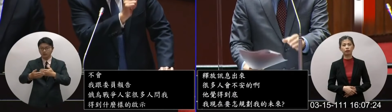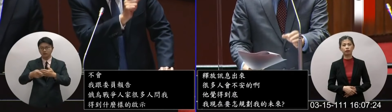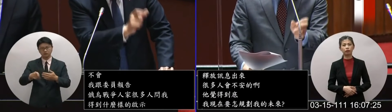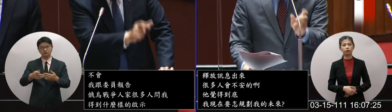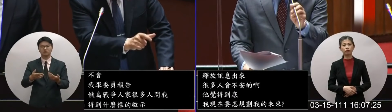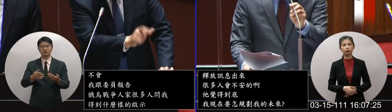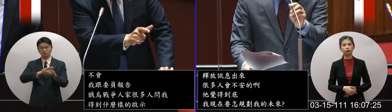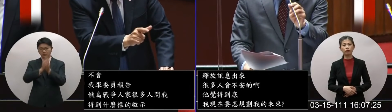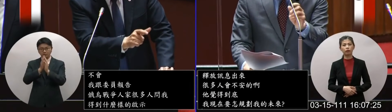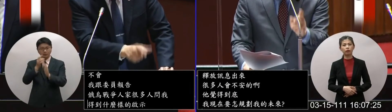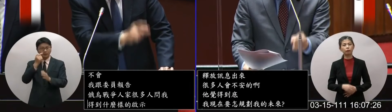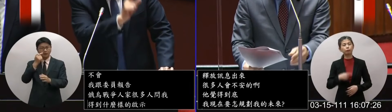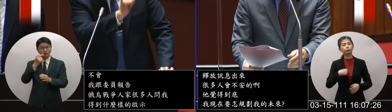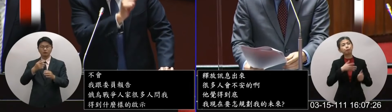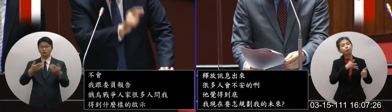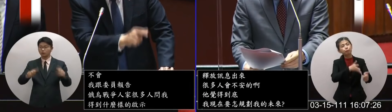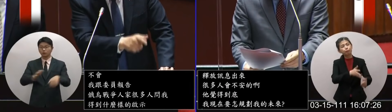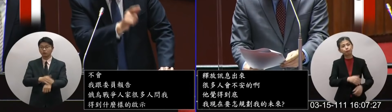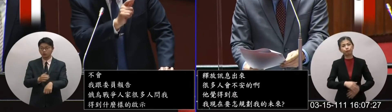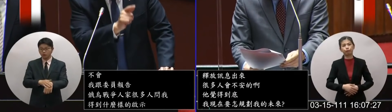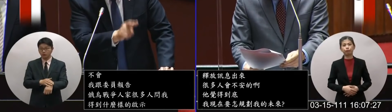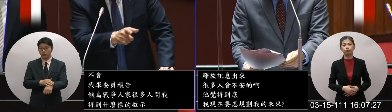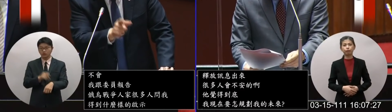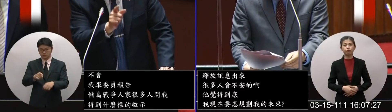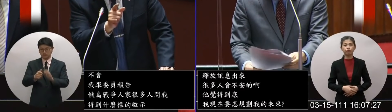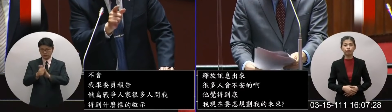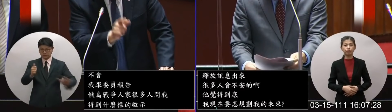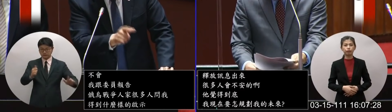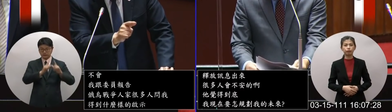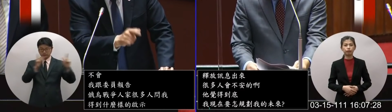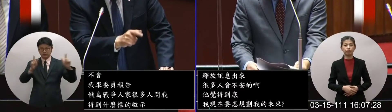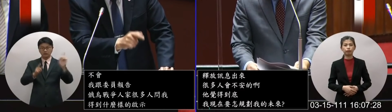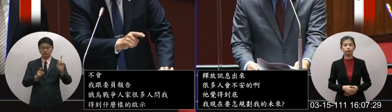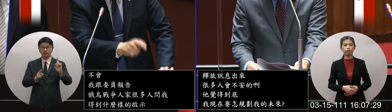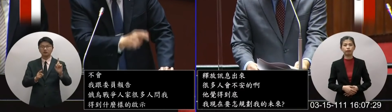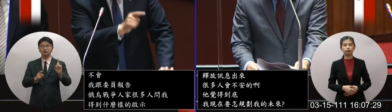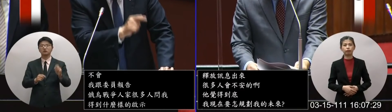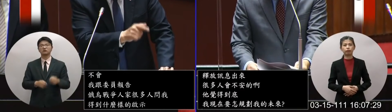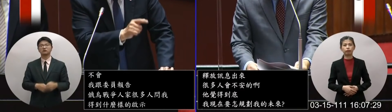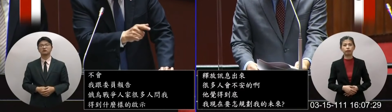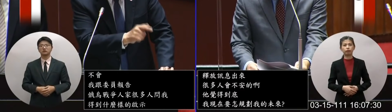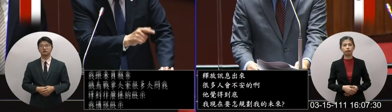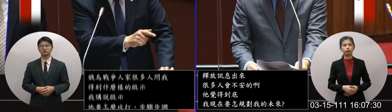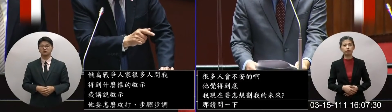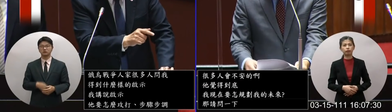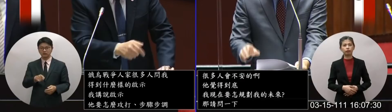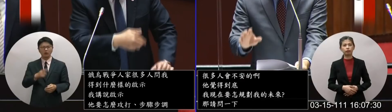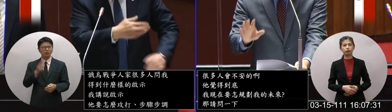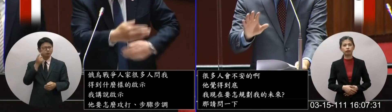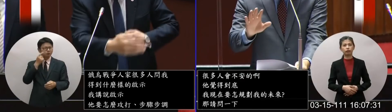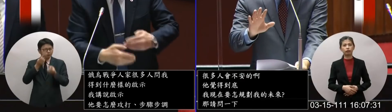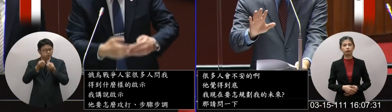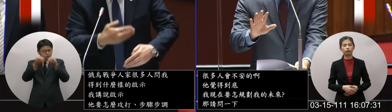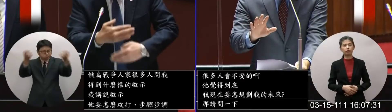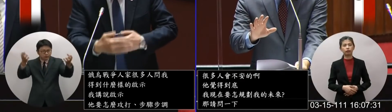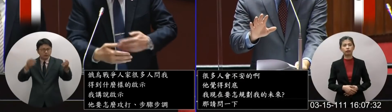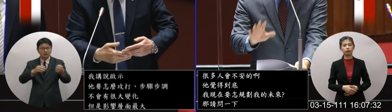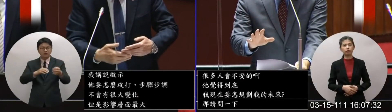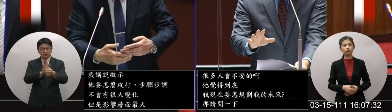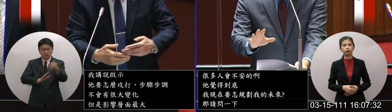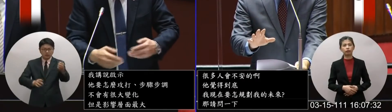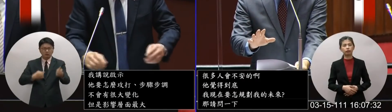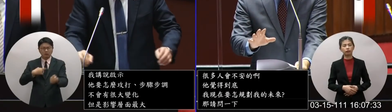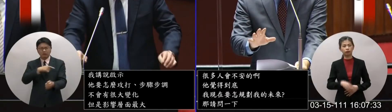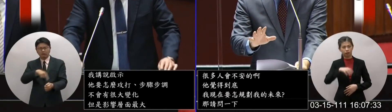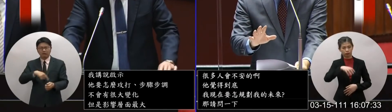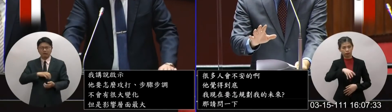化 啊。 所以 那请问一下啊， 但影响层面最大就是这个争议讯息或者这种假讯息，搞得大家沸沸